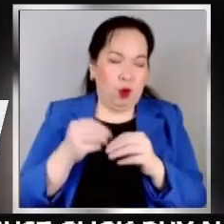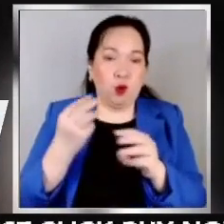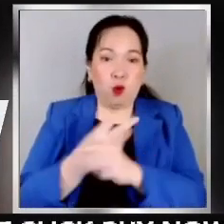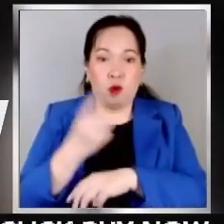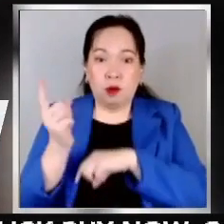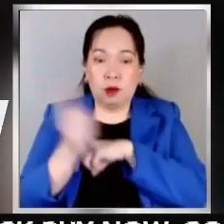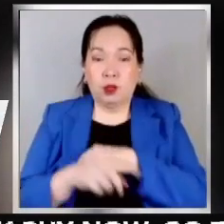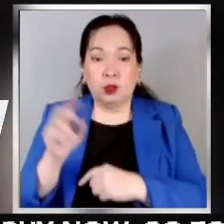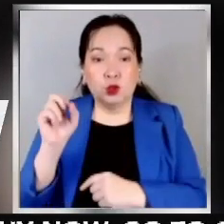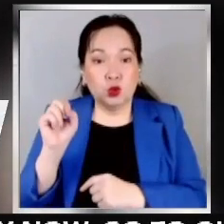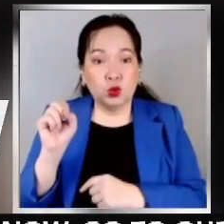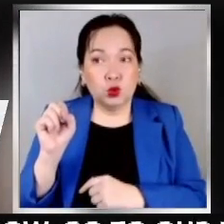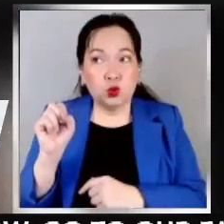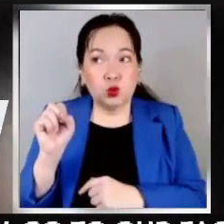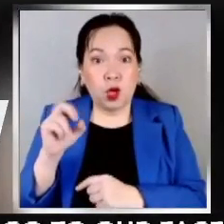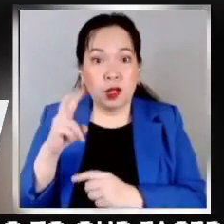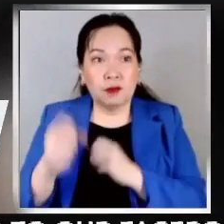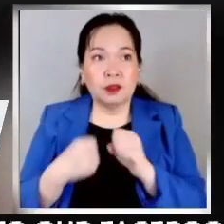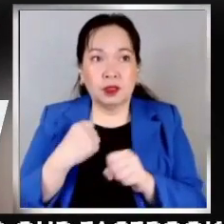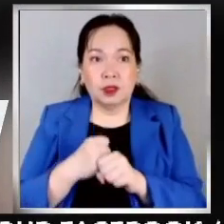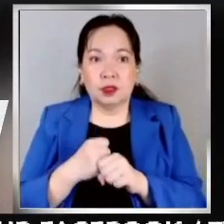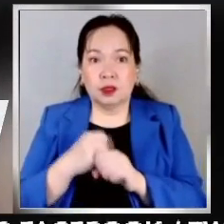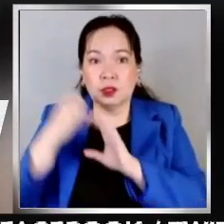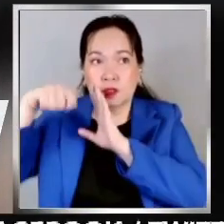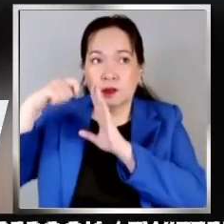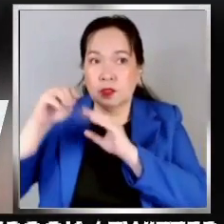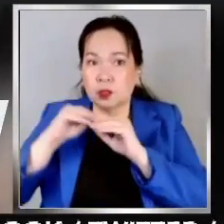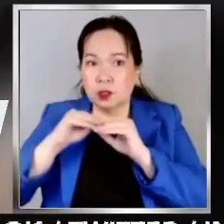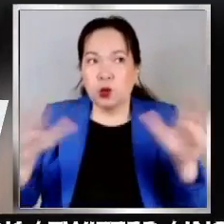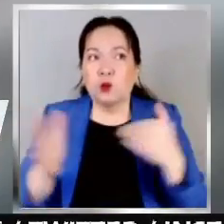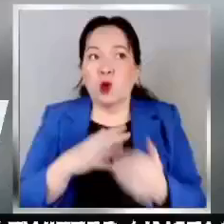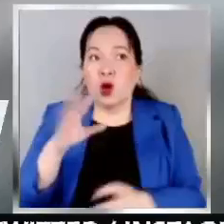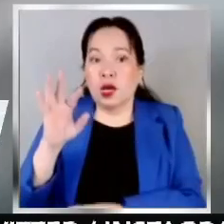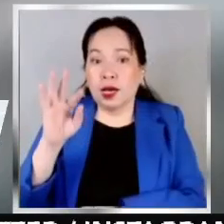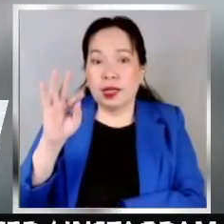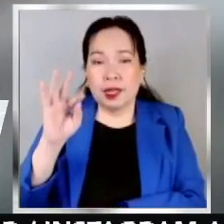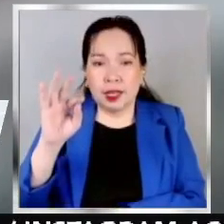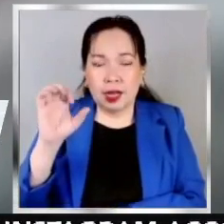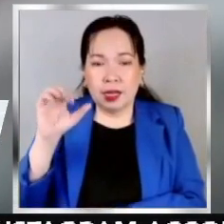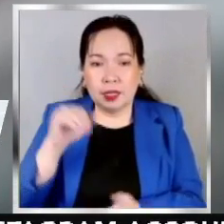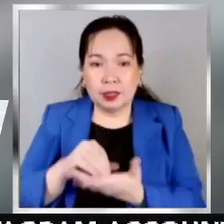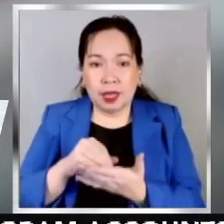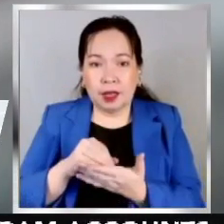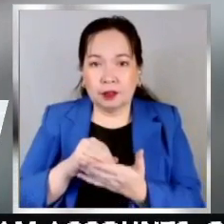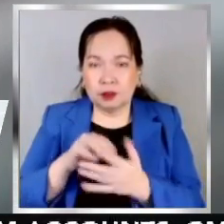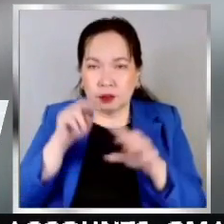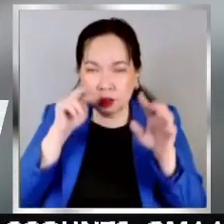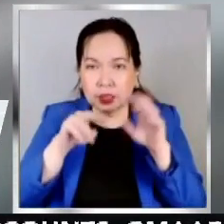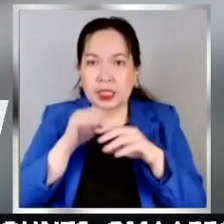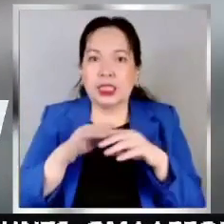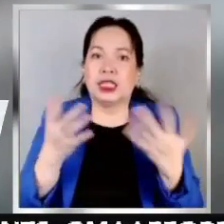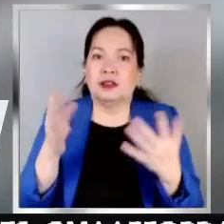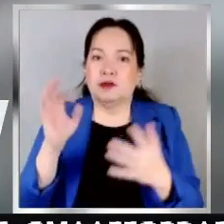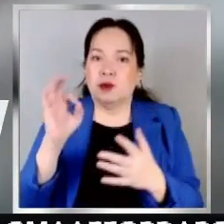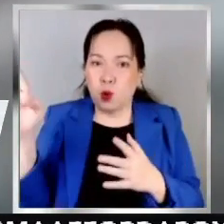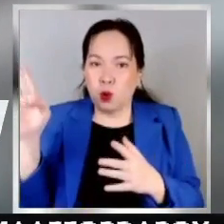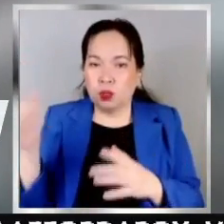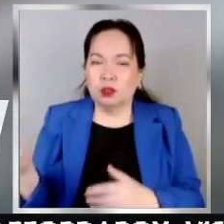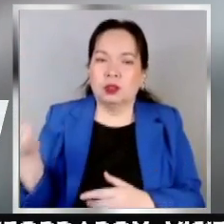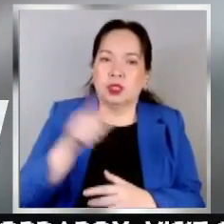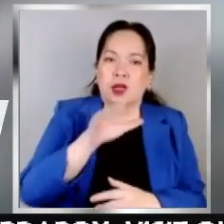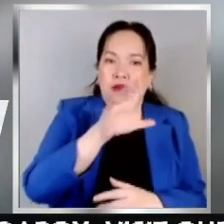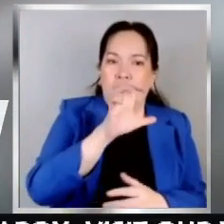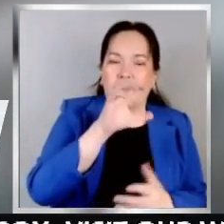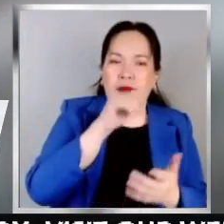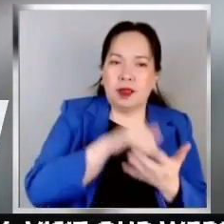prank umani ng halos 900,000 views sa Facebook at mahigit kalahating milyon sa YouTube. Sinusubukan pa naming